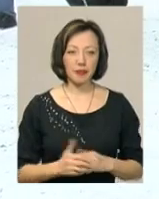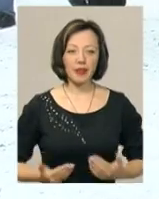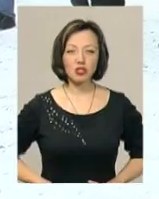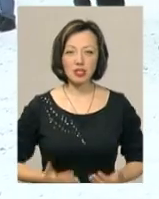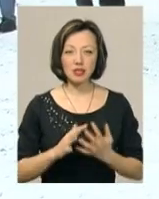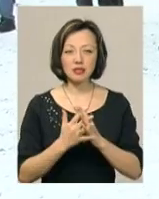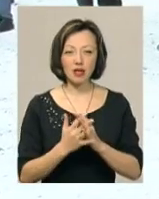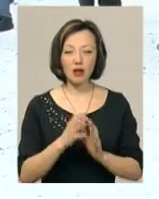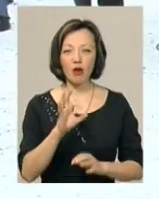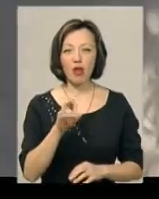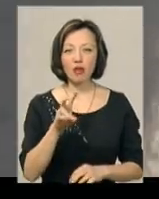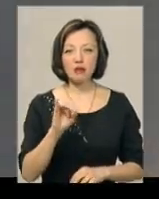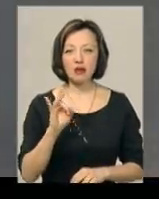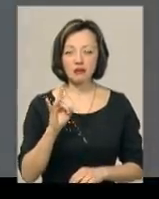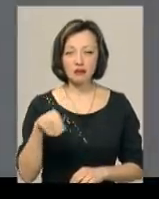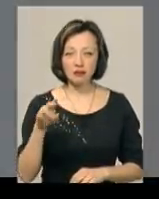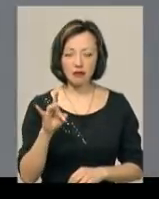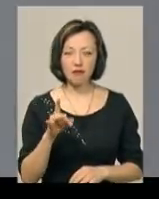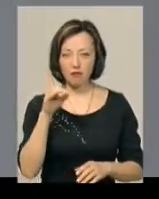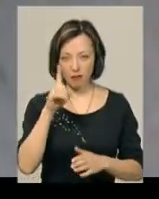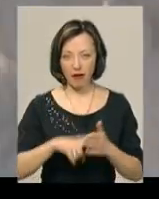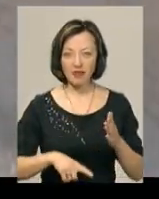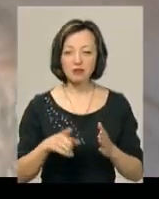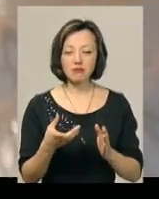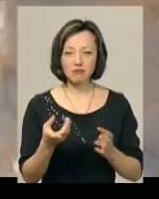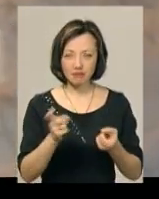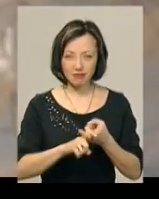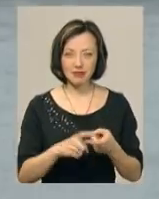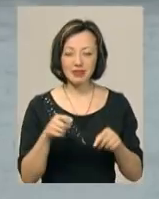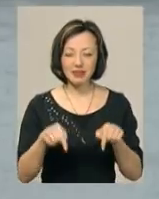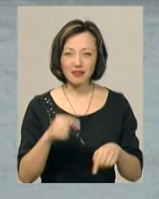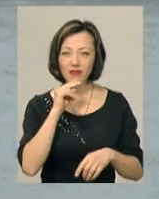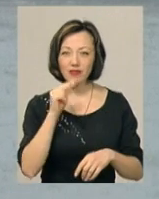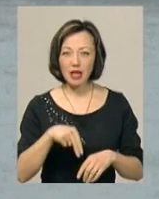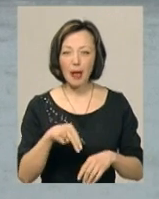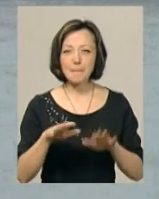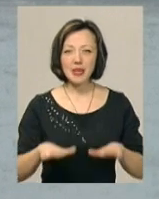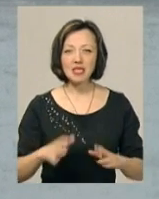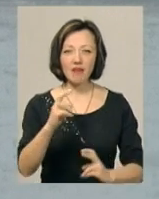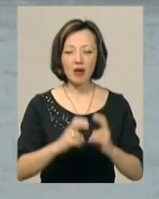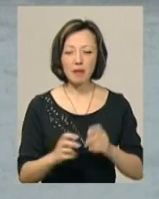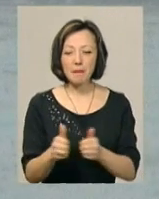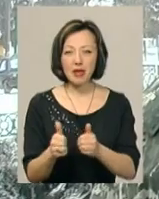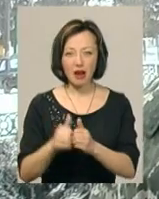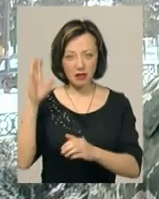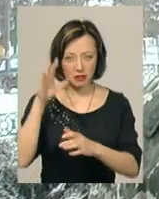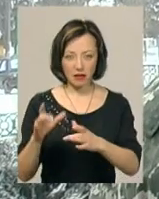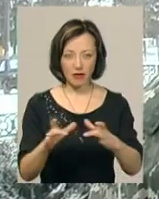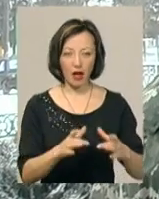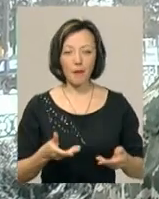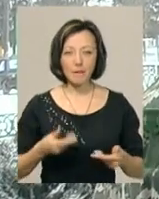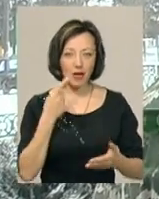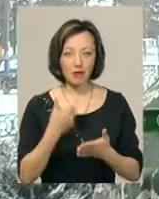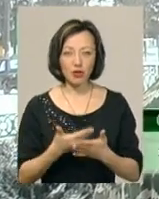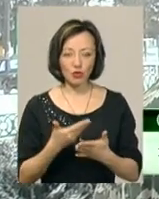Житель селища Олександр Сивак впевнений, до загибелі риби причетна місцева трикотажна фабрика. Вона знаходиться неподалік ставка. Ми